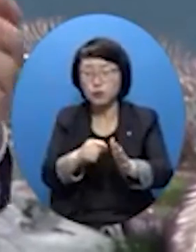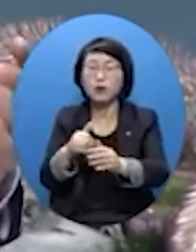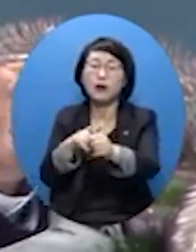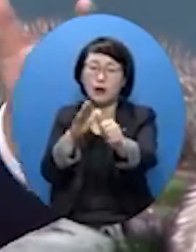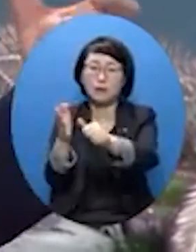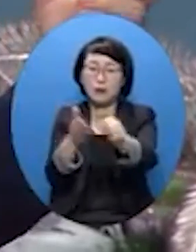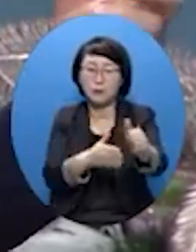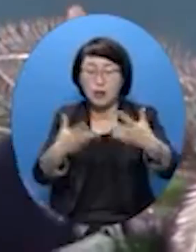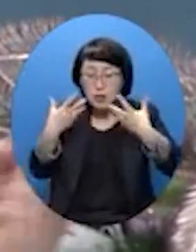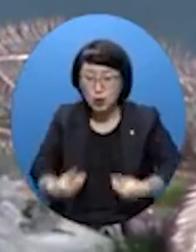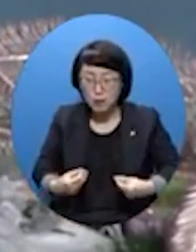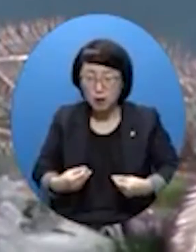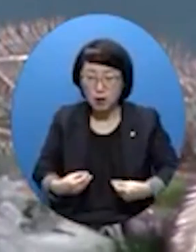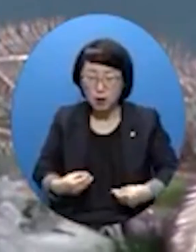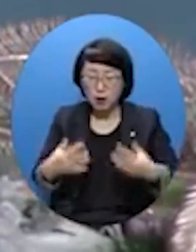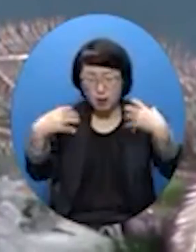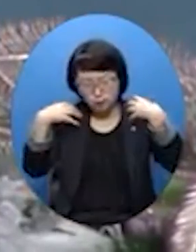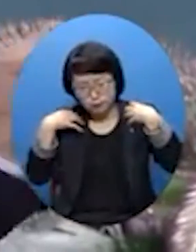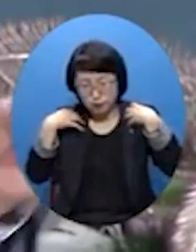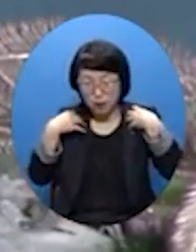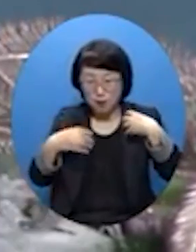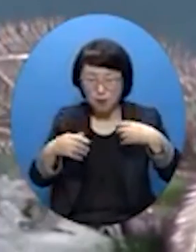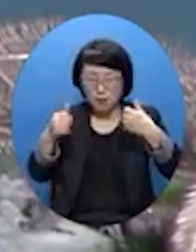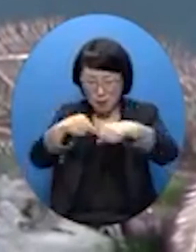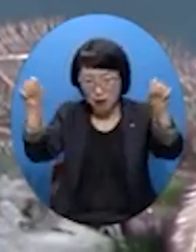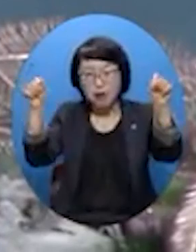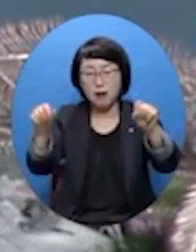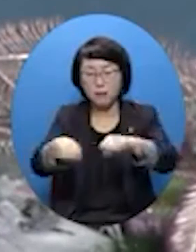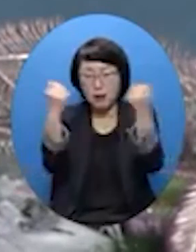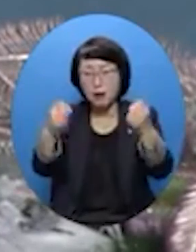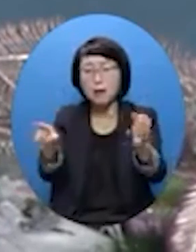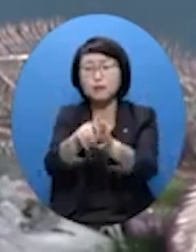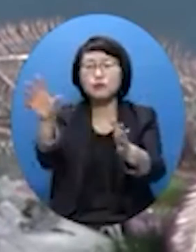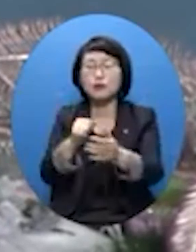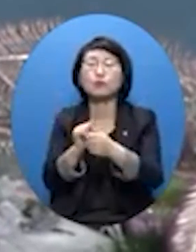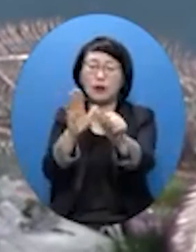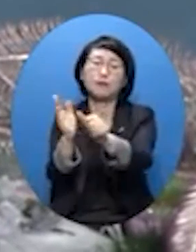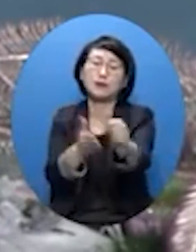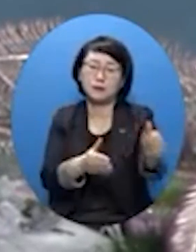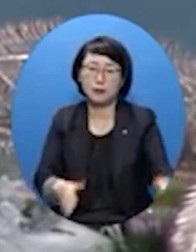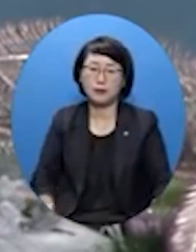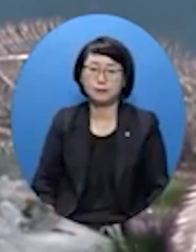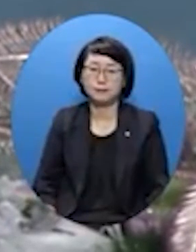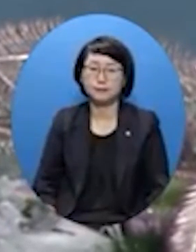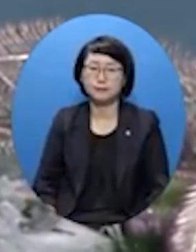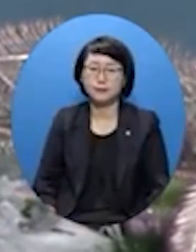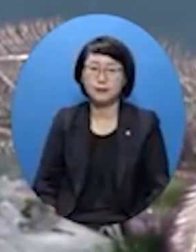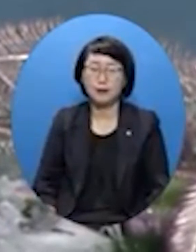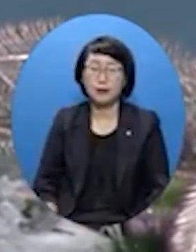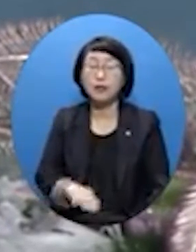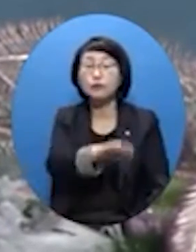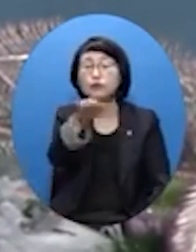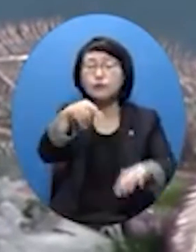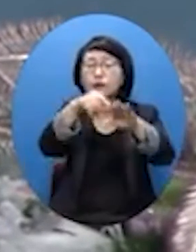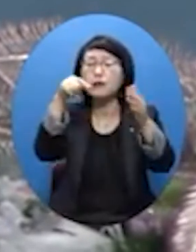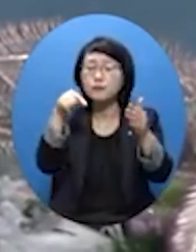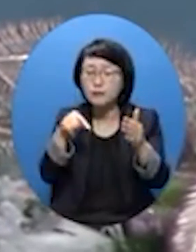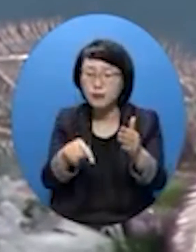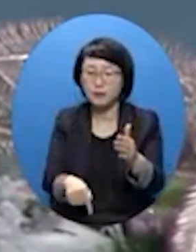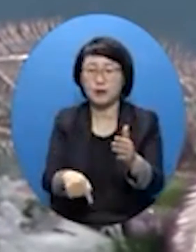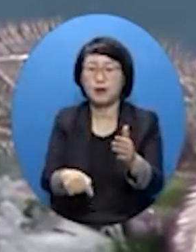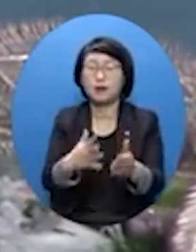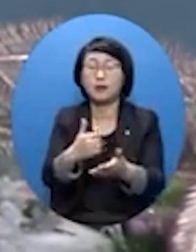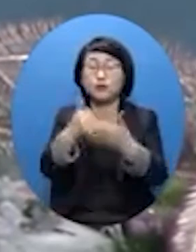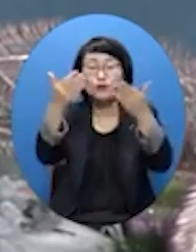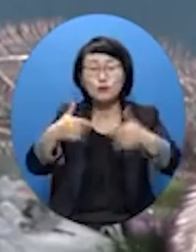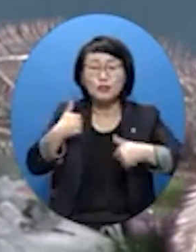어떠한 절망의 멍에가 여러분을 돕고 있다 할 때도 멍에를 다 끊어버리고 믿음으로 나가게 되기를 바랍니다. 그러기 위해서는 여러분 마음 가운데